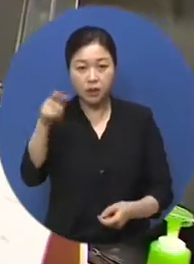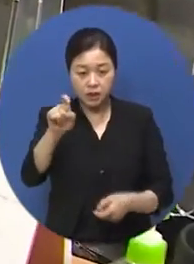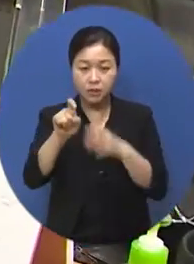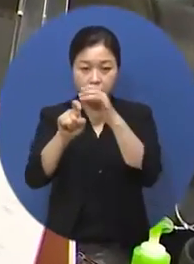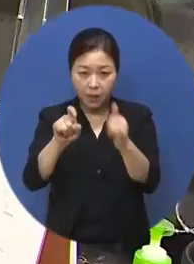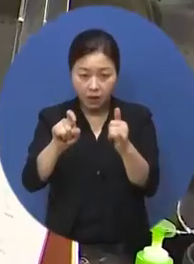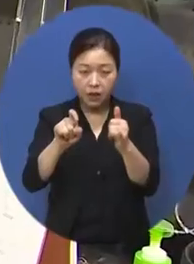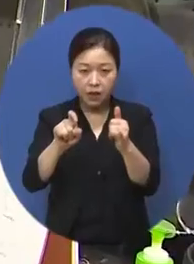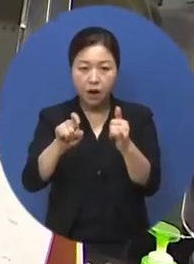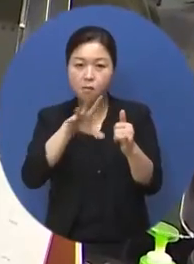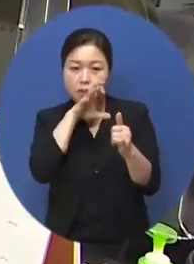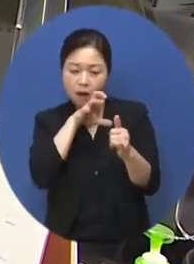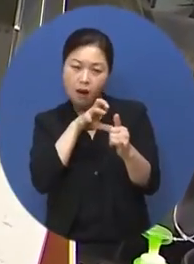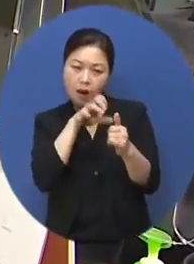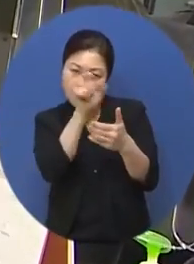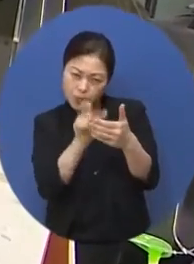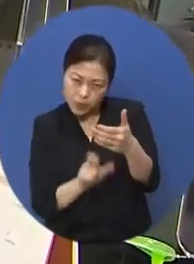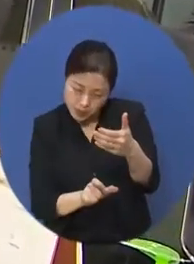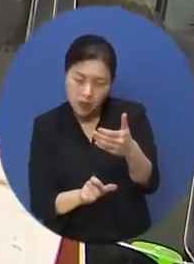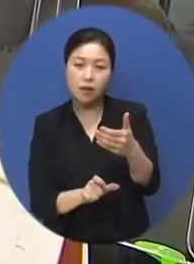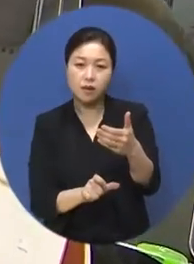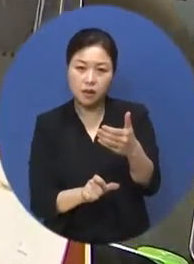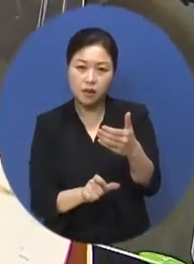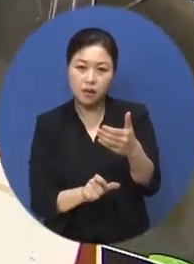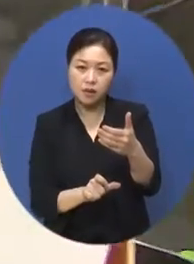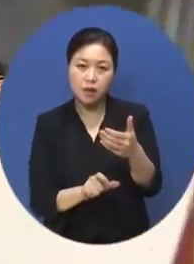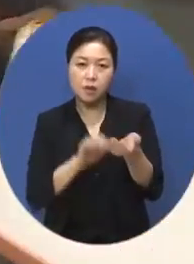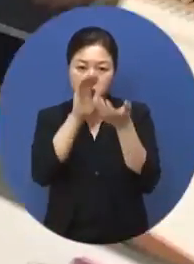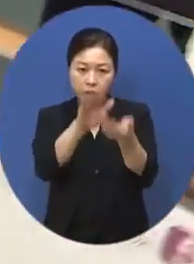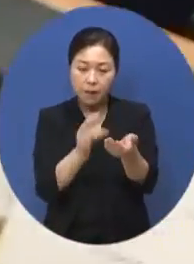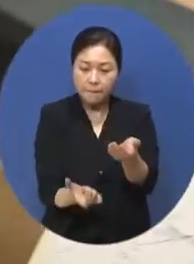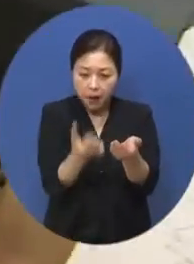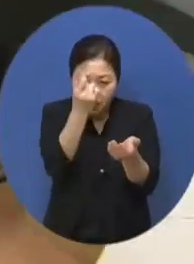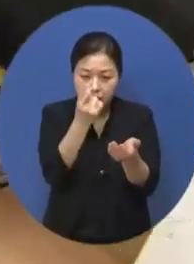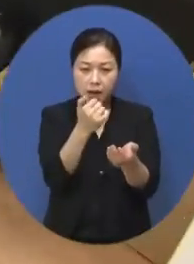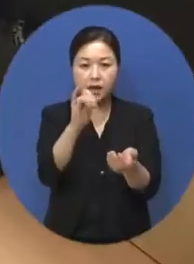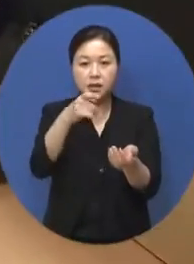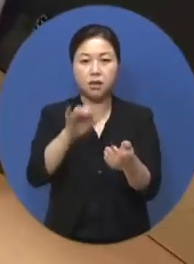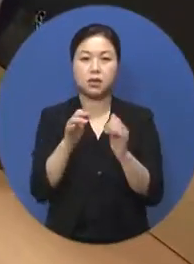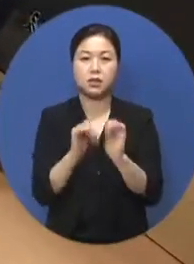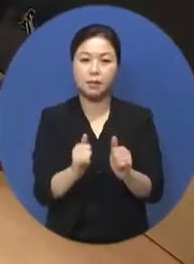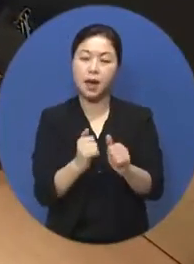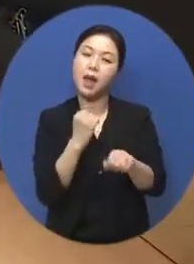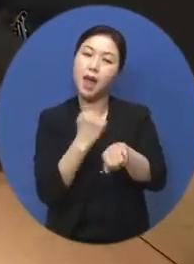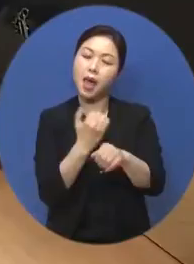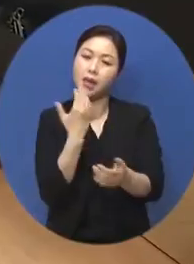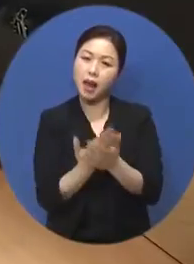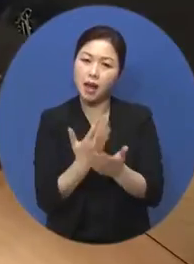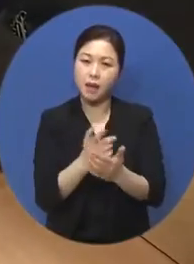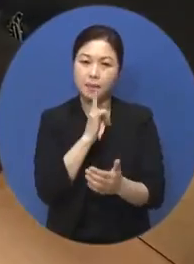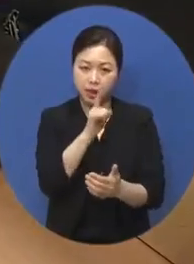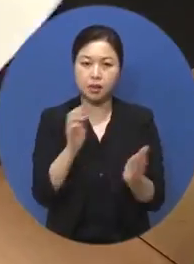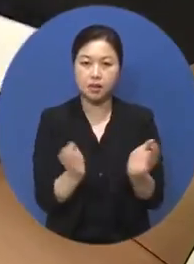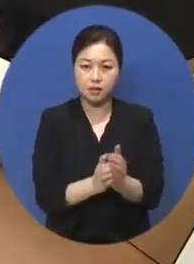서명을 전달하며 조속한 행정심판 결정을 요청했습니다. 복지TV 뉴스 박성용입니다.